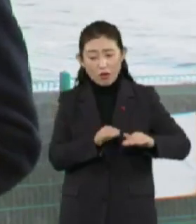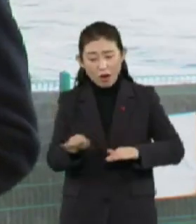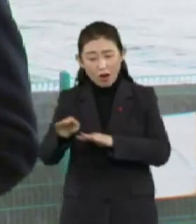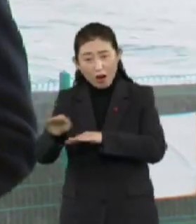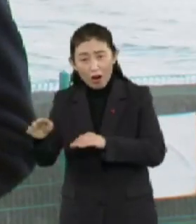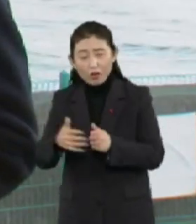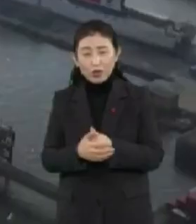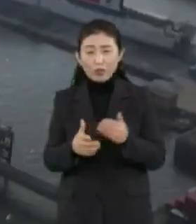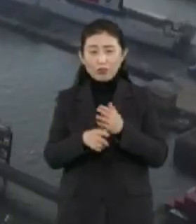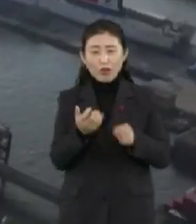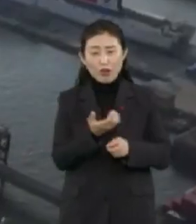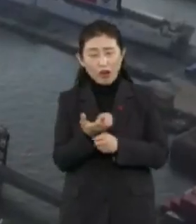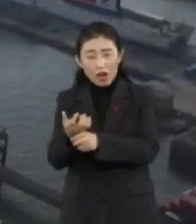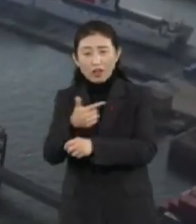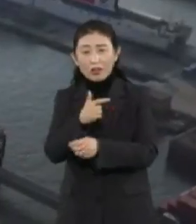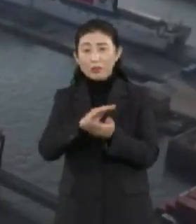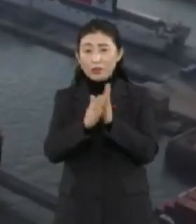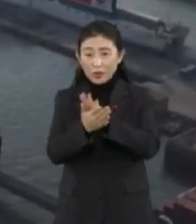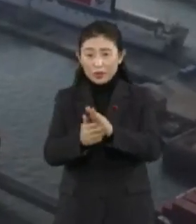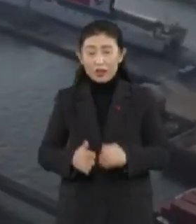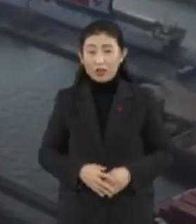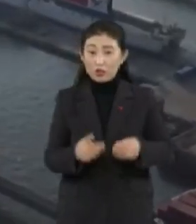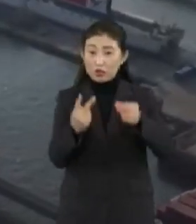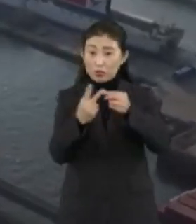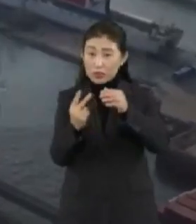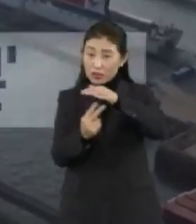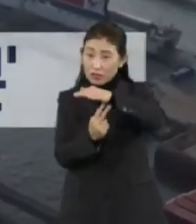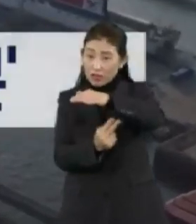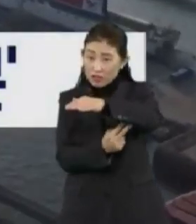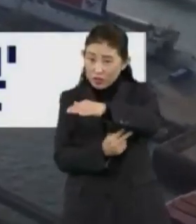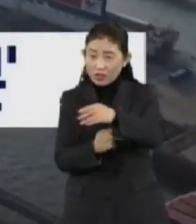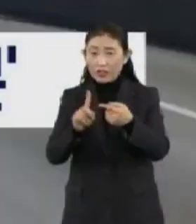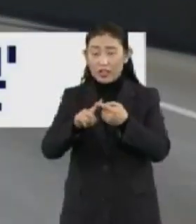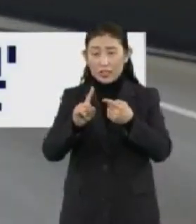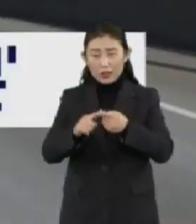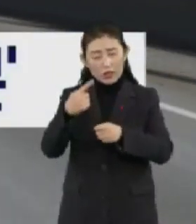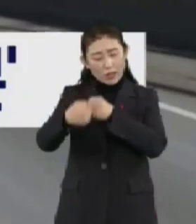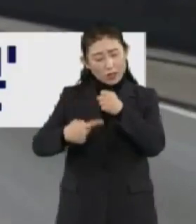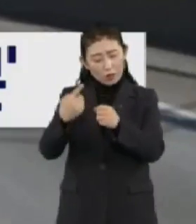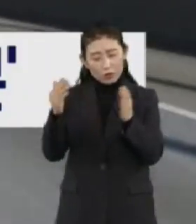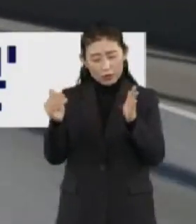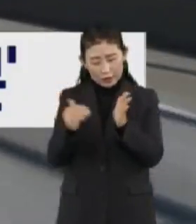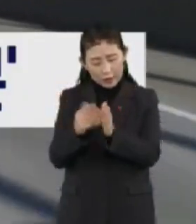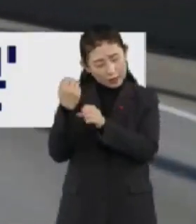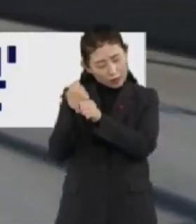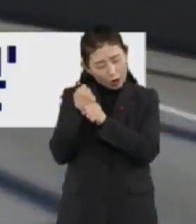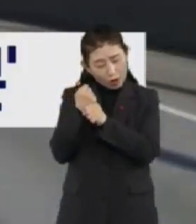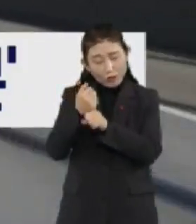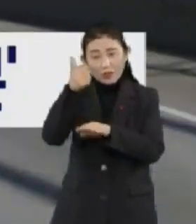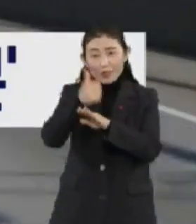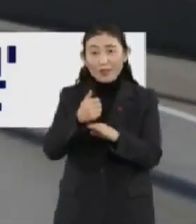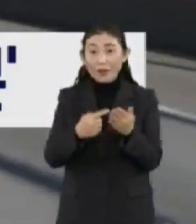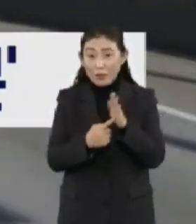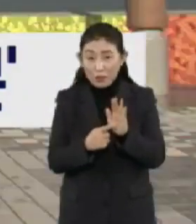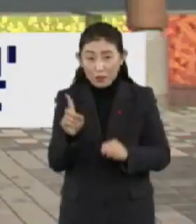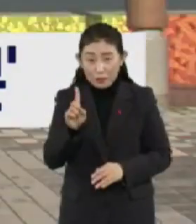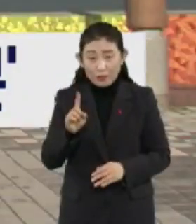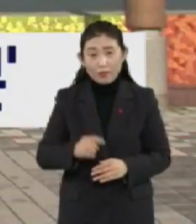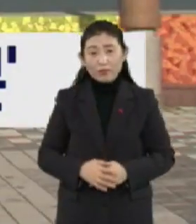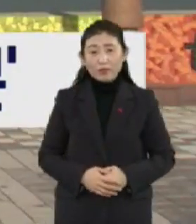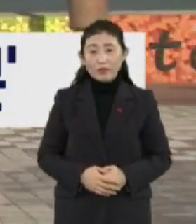변화가 예상됩니다. 충남도가 제2서해대교 건설을 놓고 1년여 연구 용역을 벌인 결과를